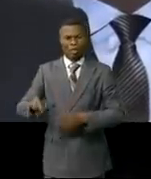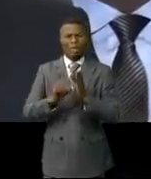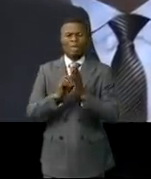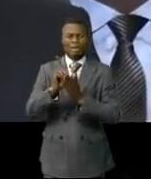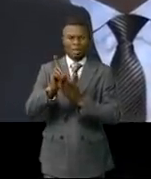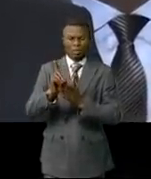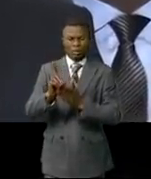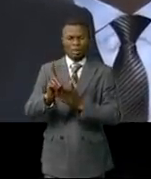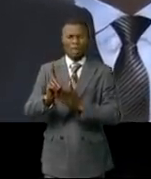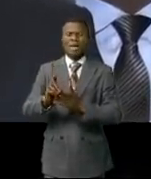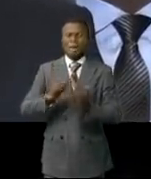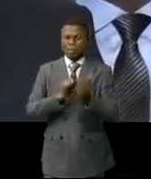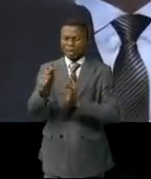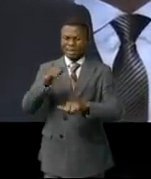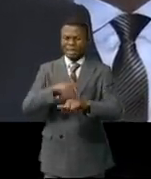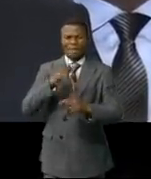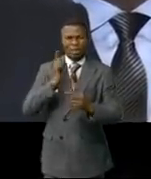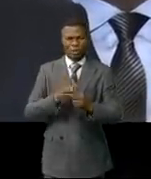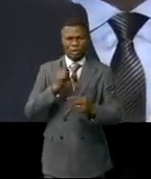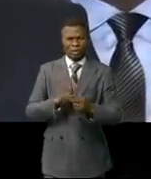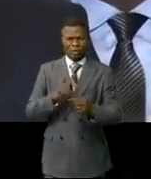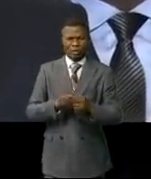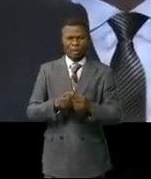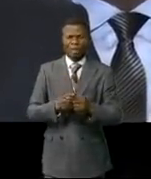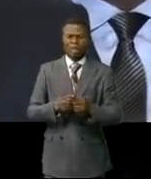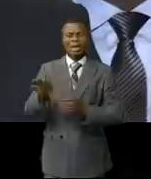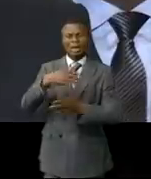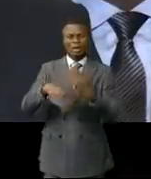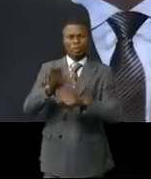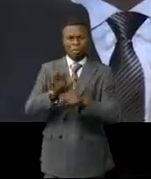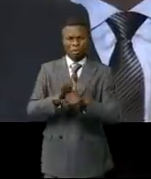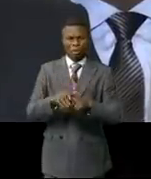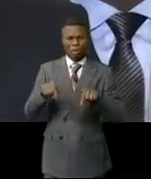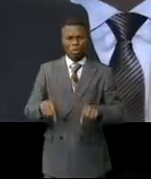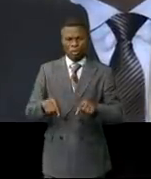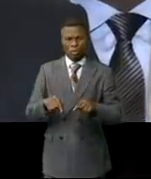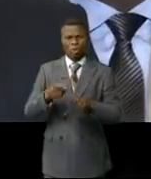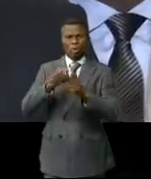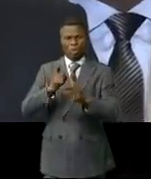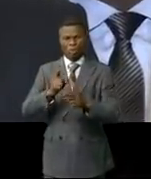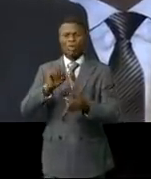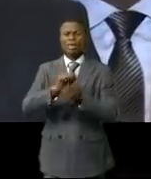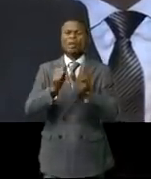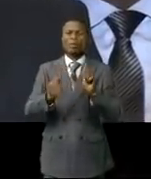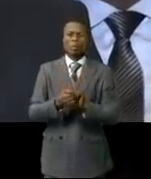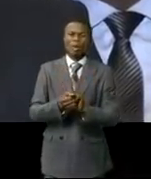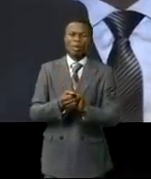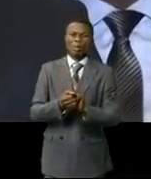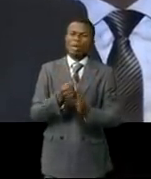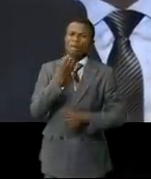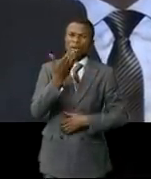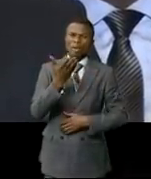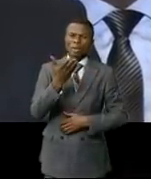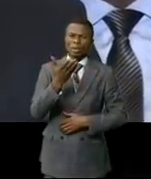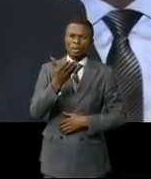qui est en train de traverser la période de troubles aujourd'hui marquée par des prédations et